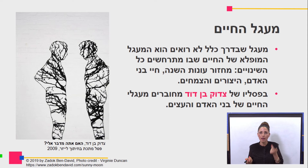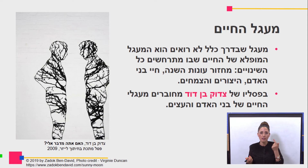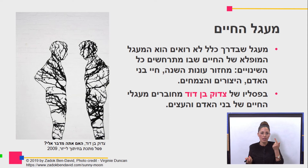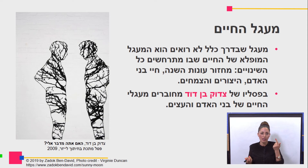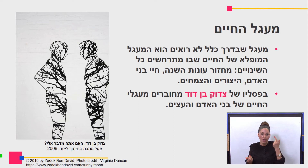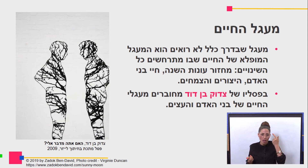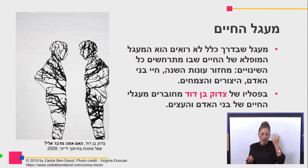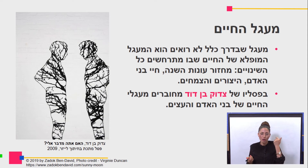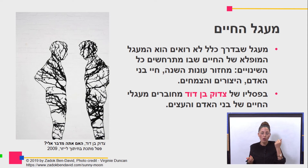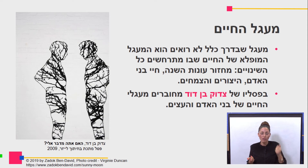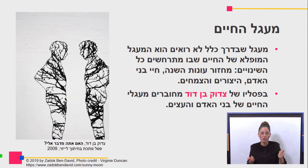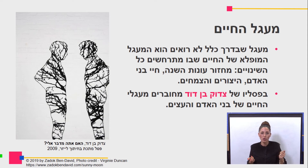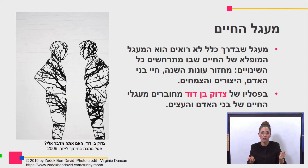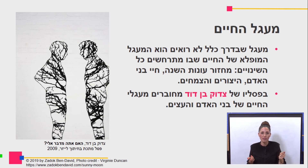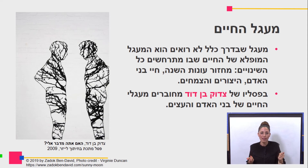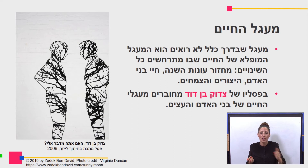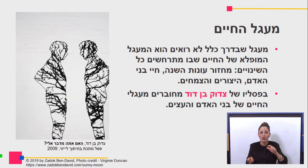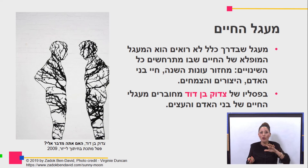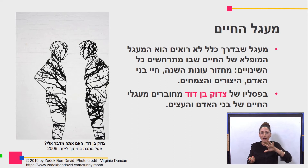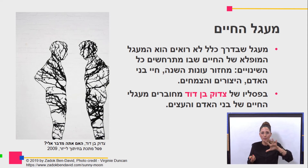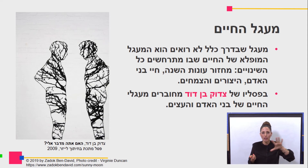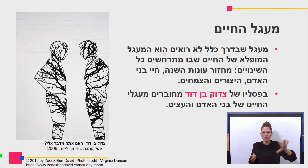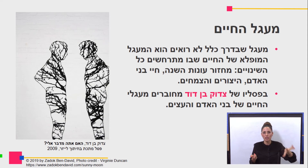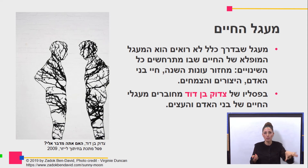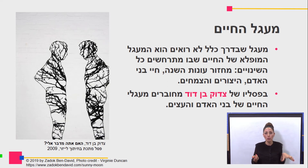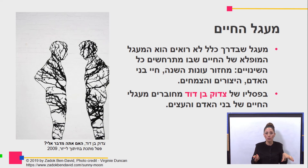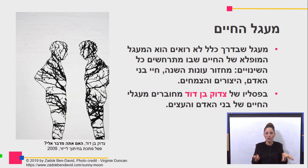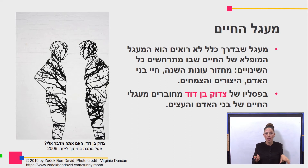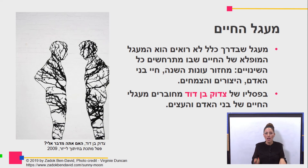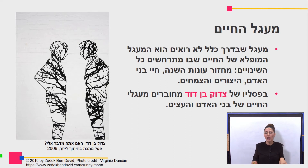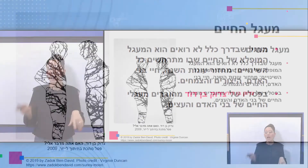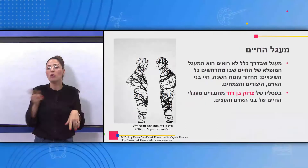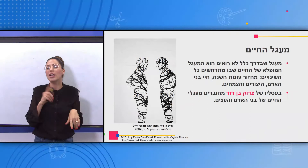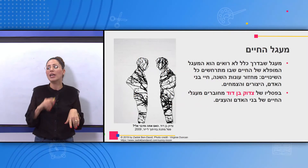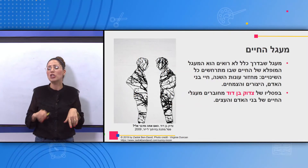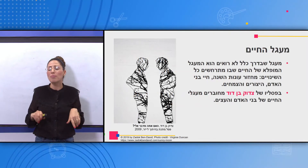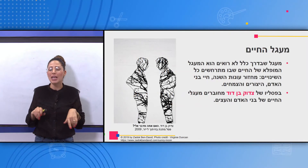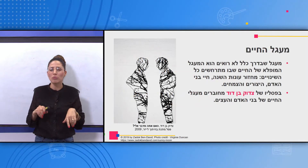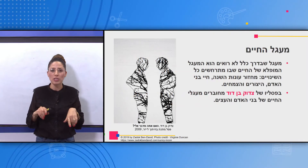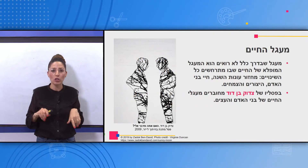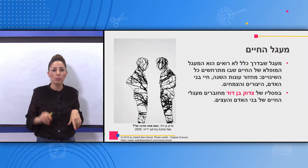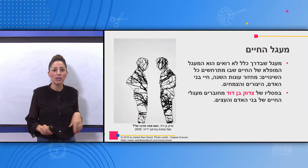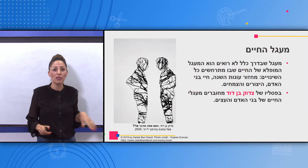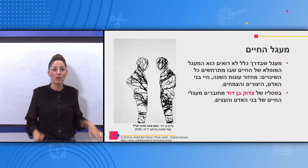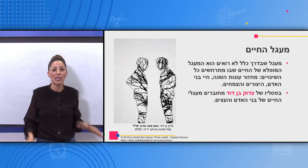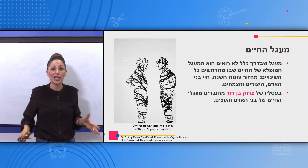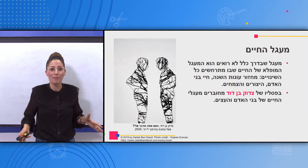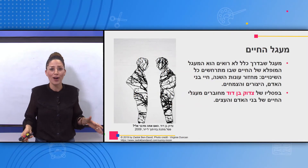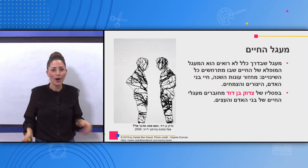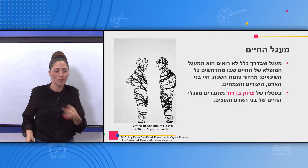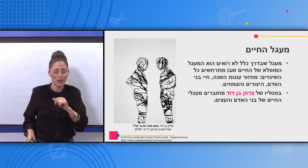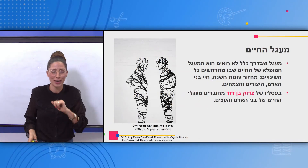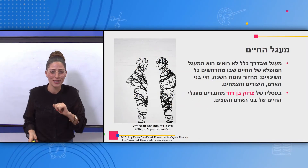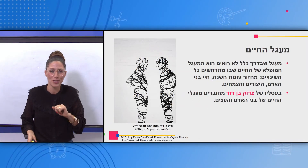איזה... אנחנו חייבים לחשוב על זה, שכל אחד ימצא לו את הסיפור. אני רק רוצה להגיד שהפסלים של שדות בן דוד הם